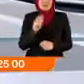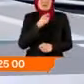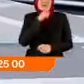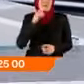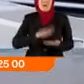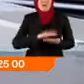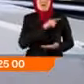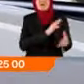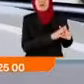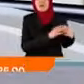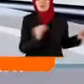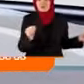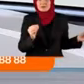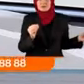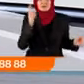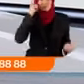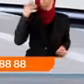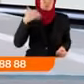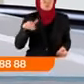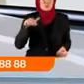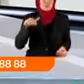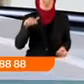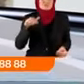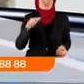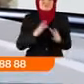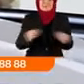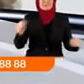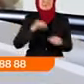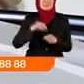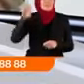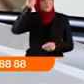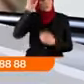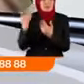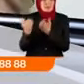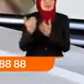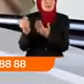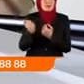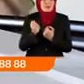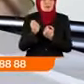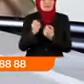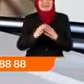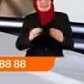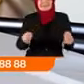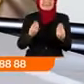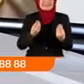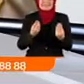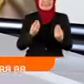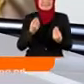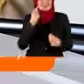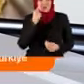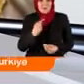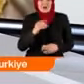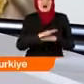yaşananların şokunu atlatmak için Psikolojik destek sağlıyordu tam toparlanır Ken Bu kez de maç izlemeye gitti halı sahada